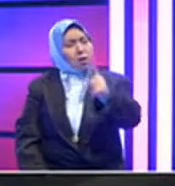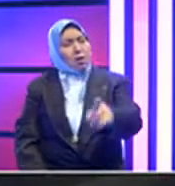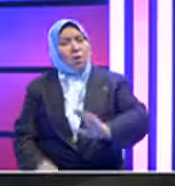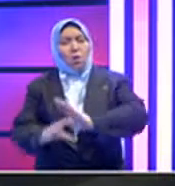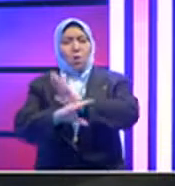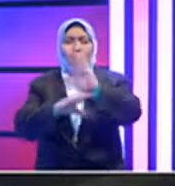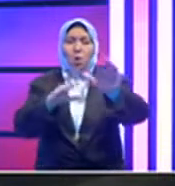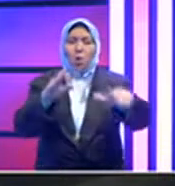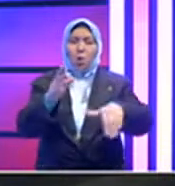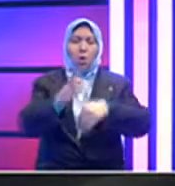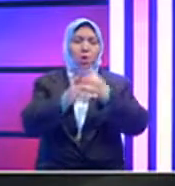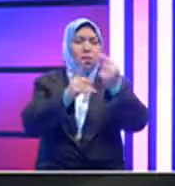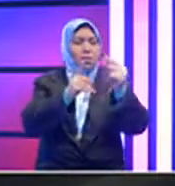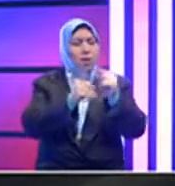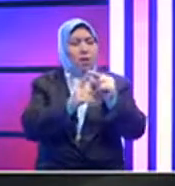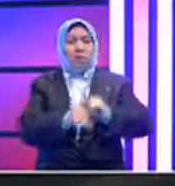sodakowlohuladzim